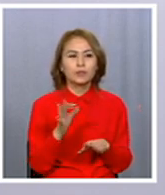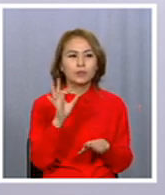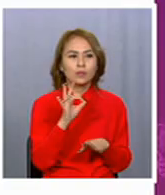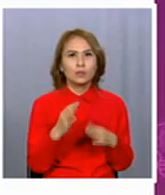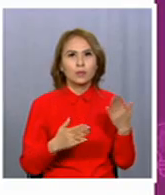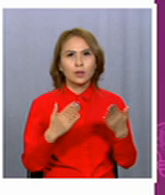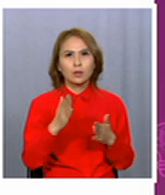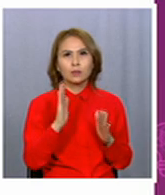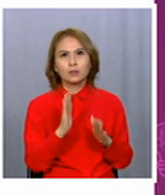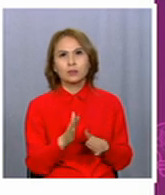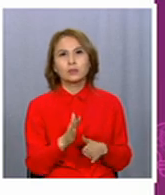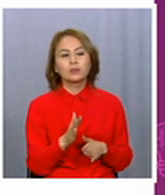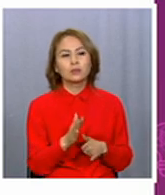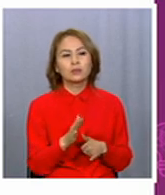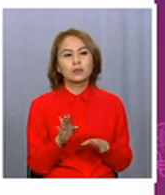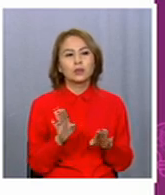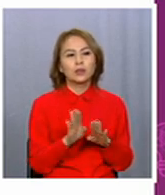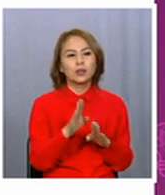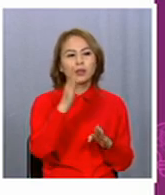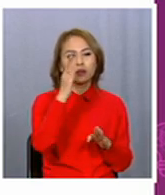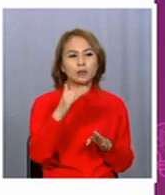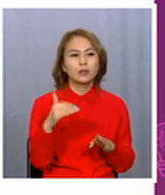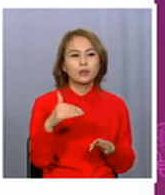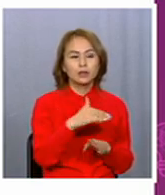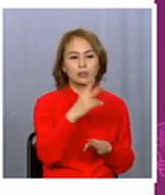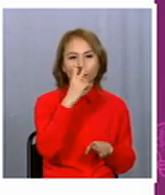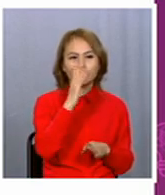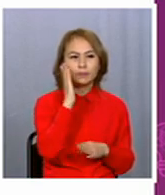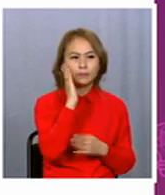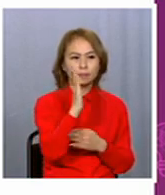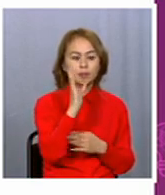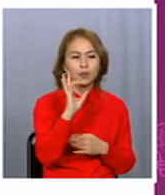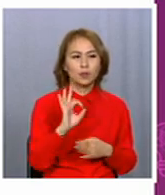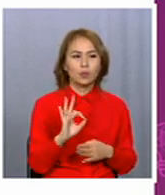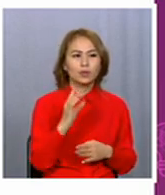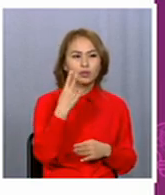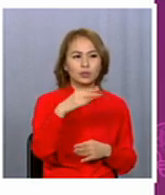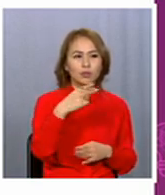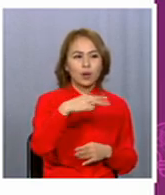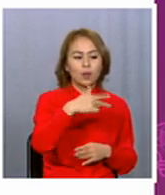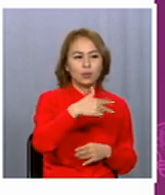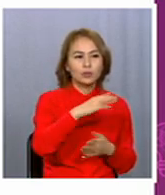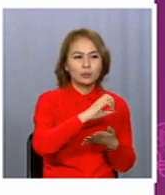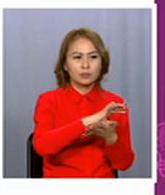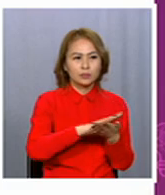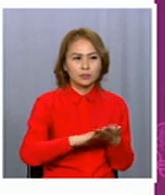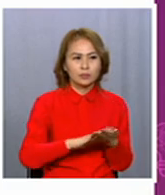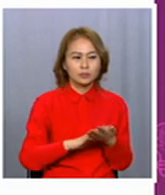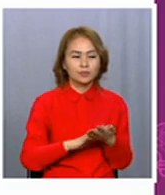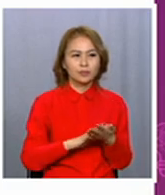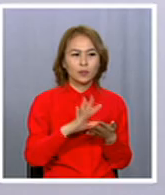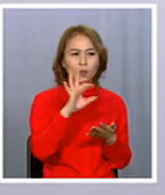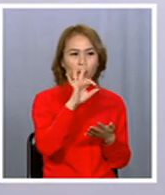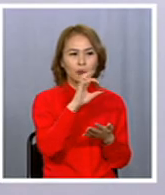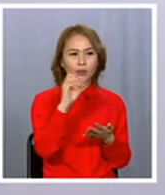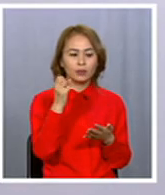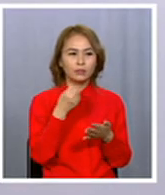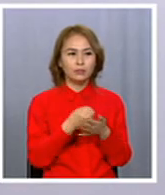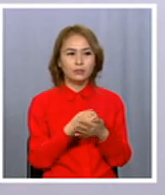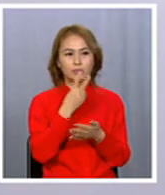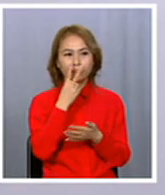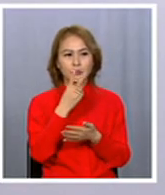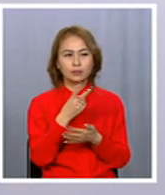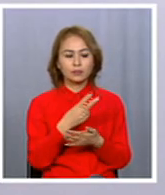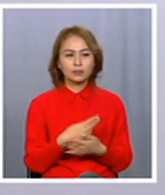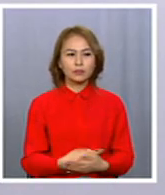болса, мына транспортердің жоғары жағын қараймыз. Міне 0, 20, 30 деп кете береміз. Мына ОЕ сәулесіне дейін қараймыз. Көріп